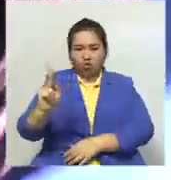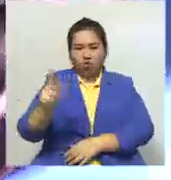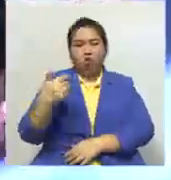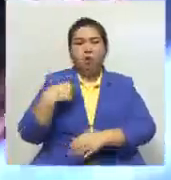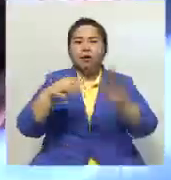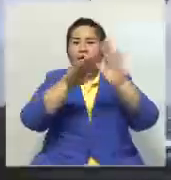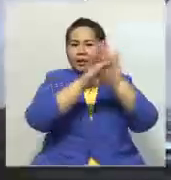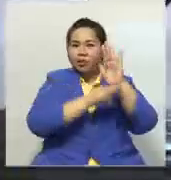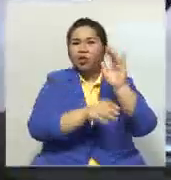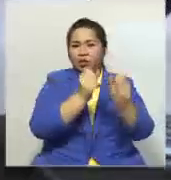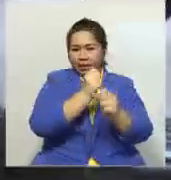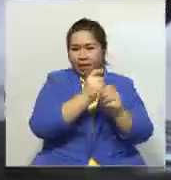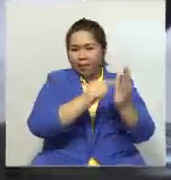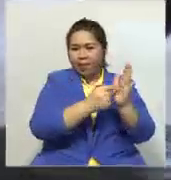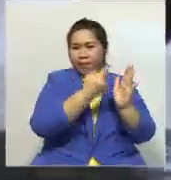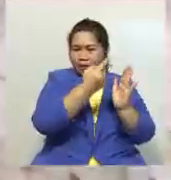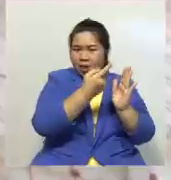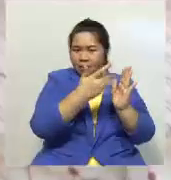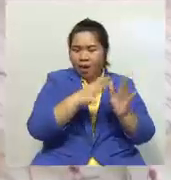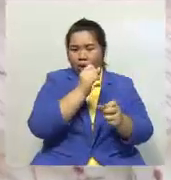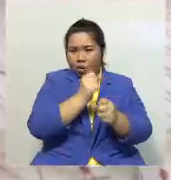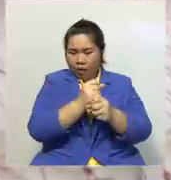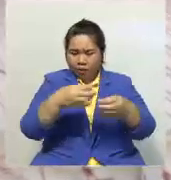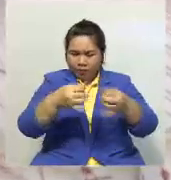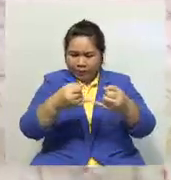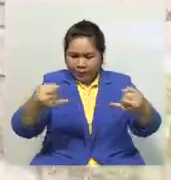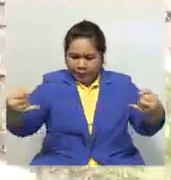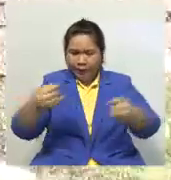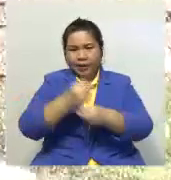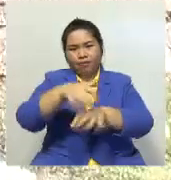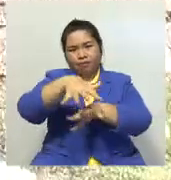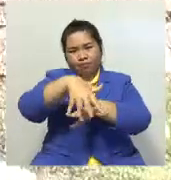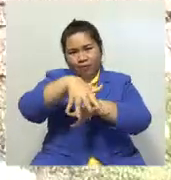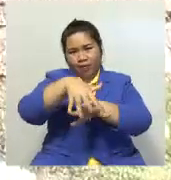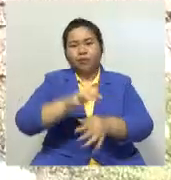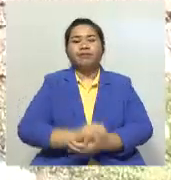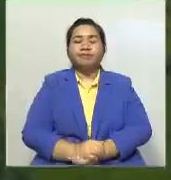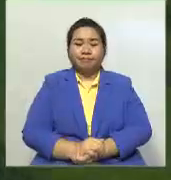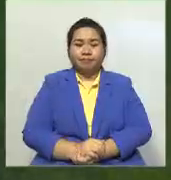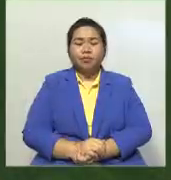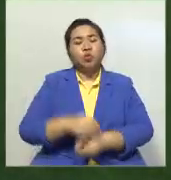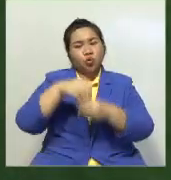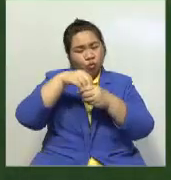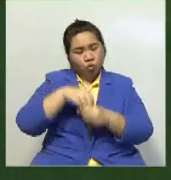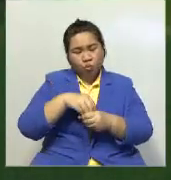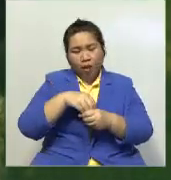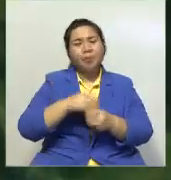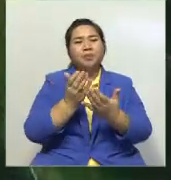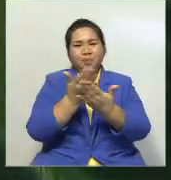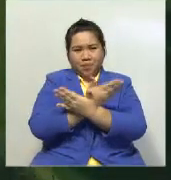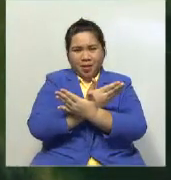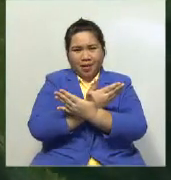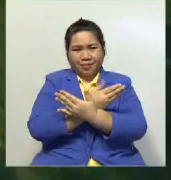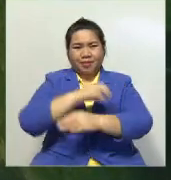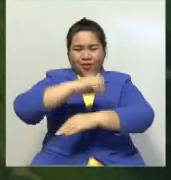การทอตั้งแต่แรกจนได้เสือกกเป็นผืนๆแบบนี้ค่ะอยู่ในหมู่บ้านนานแล้วนะคะออกไปสูดอากาศบริสุ